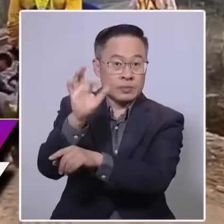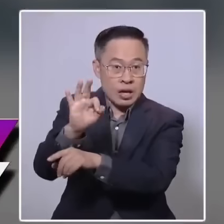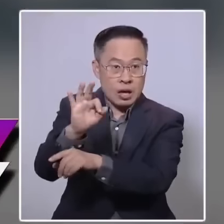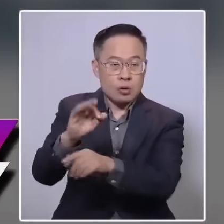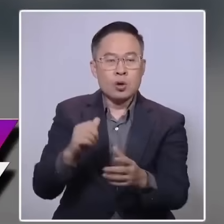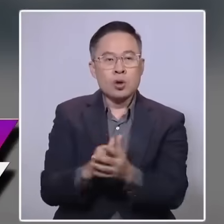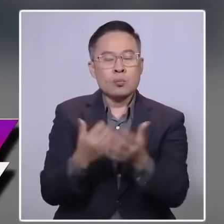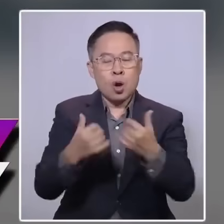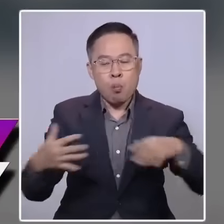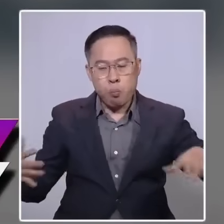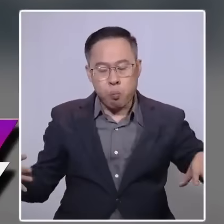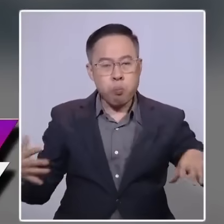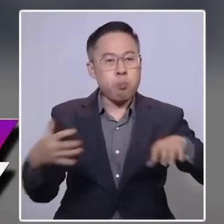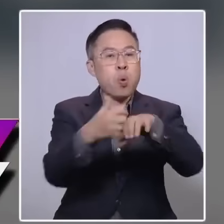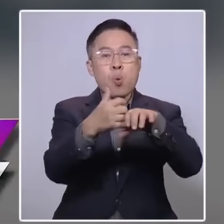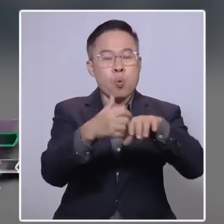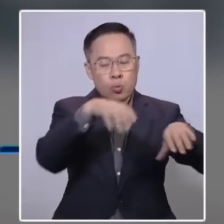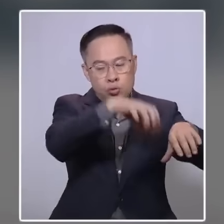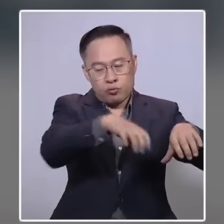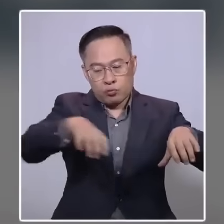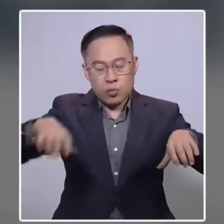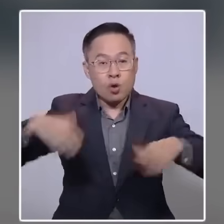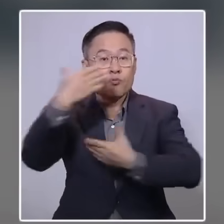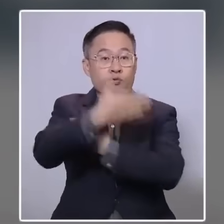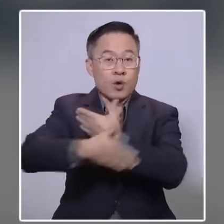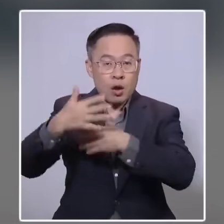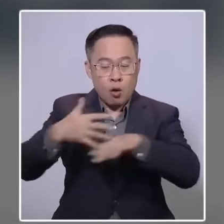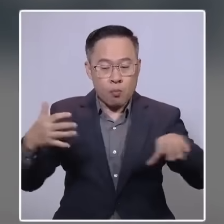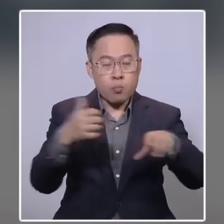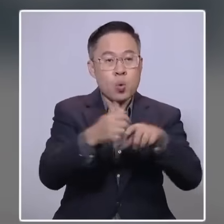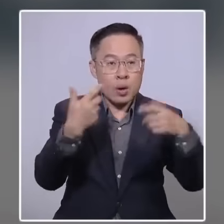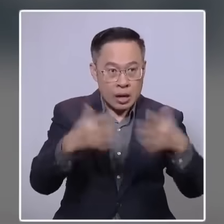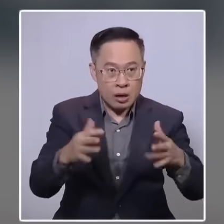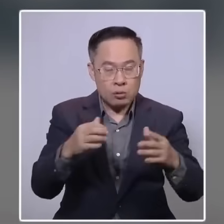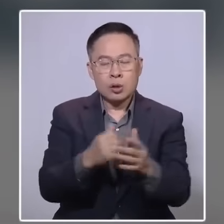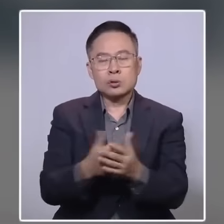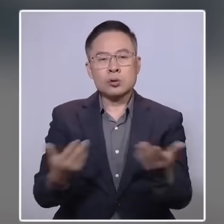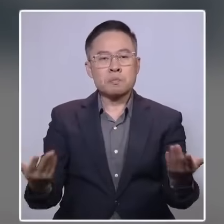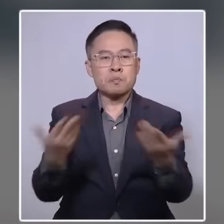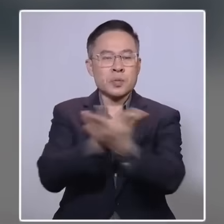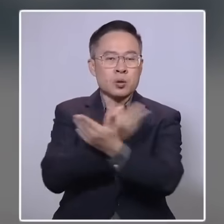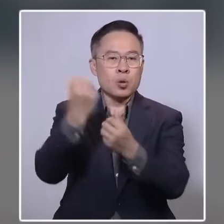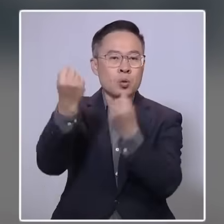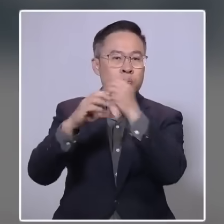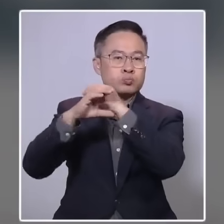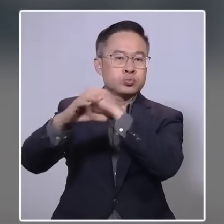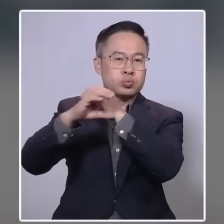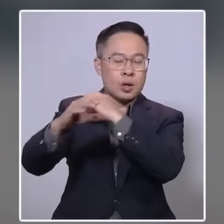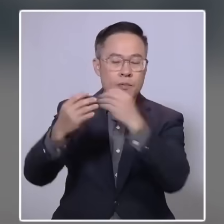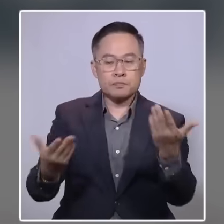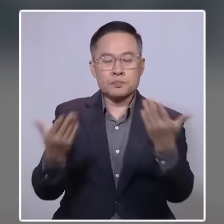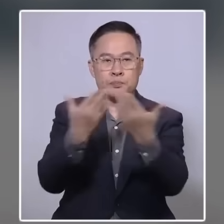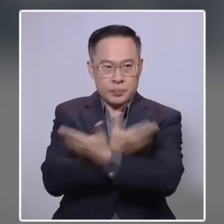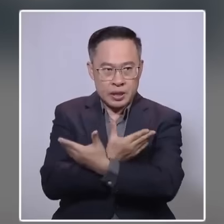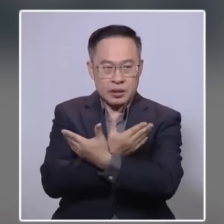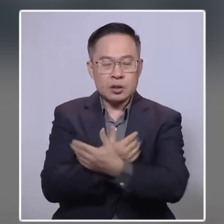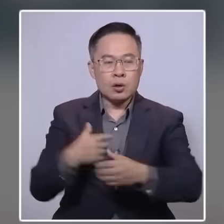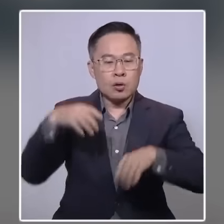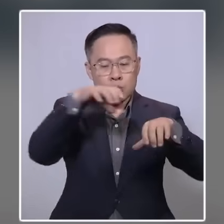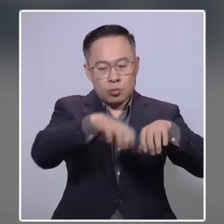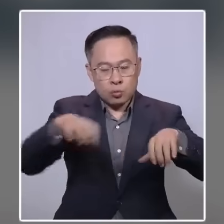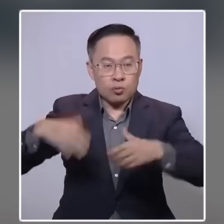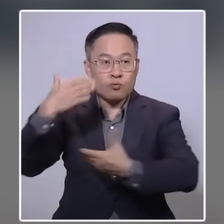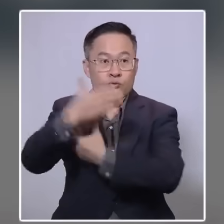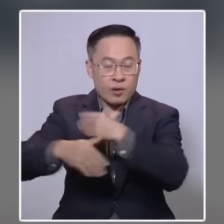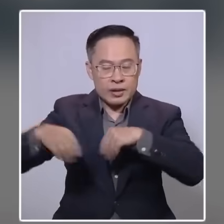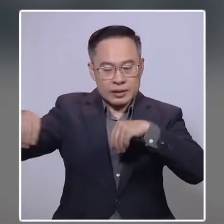ายผู้โดยสารนะครับทางรถยนต์ไปยังปลายทาง2ขบวนนะครับใกล้แก่ขบวนรถเร็ว109กรุงเทพอภิวัฒน์เชียงใหม่นะครับและขบวนรถ